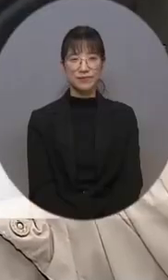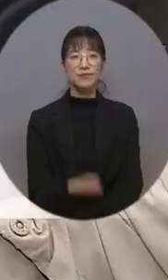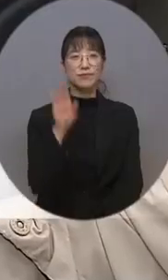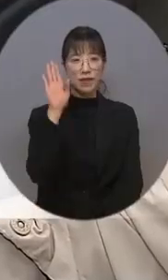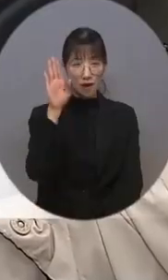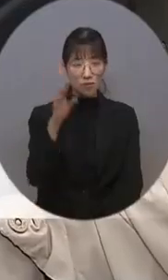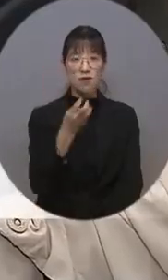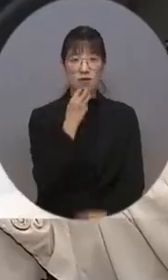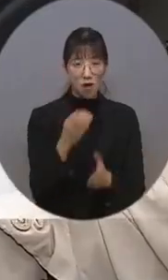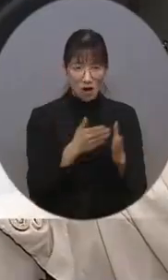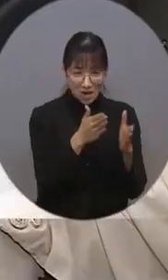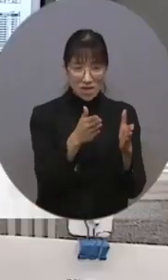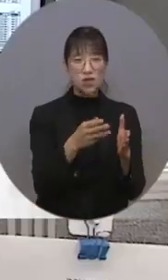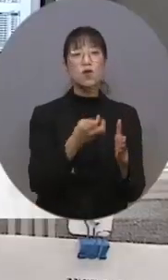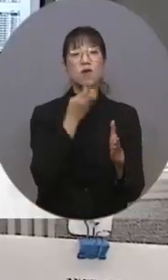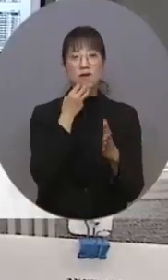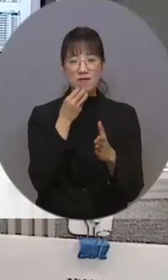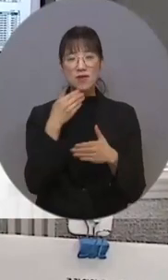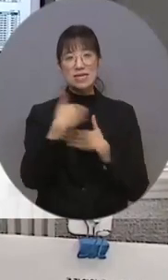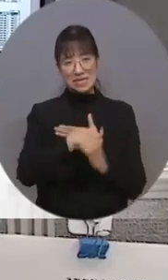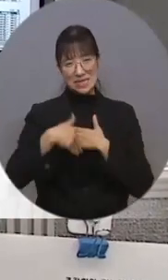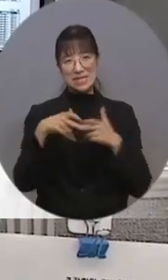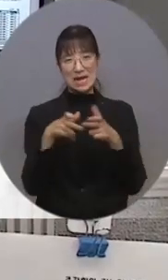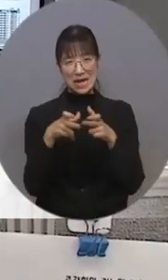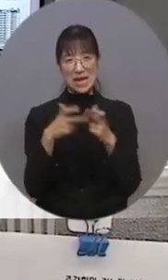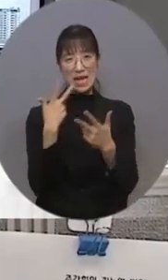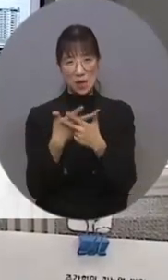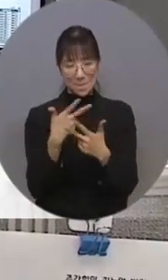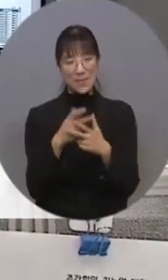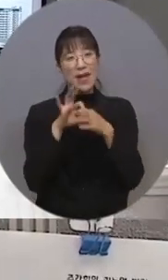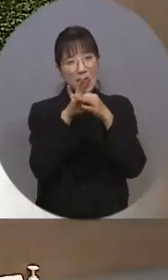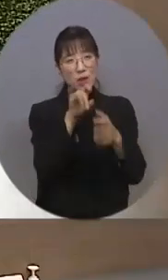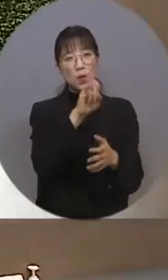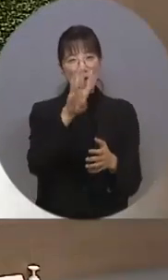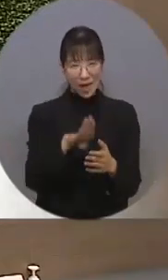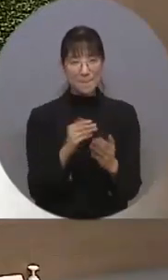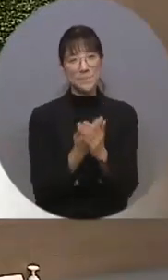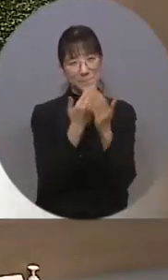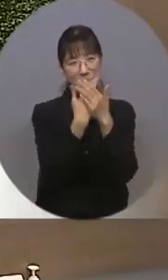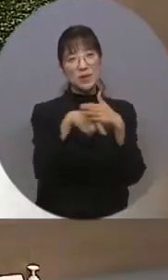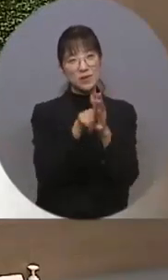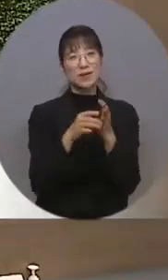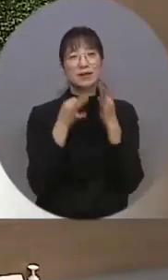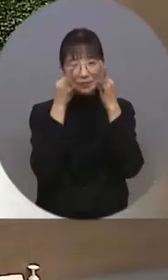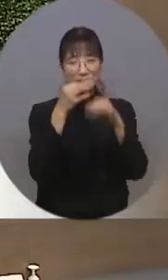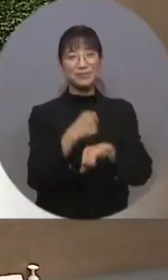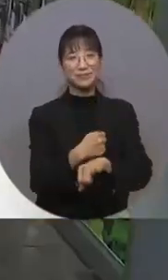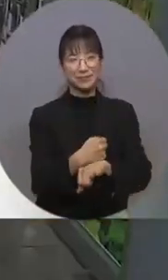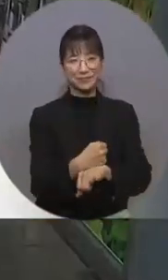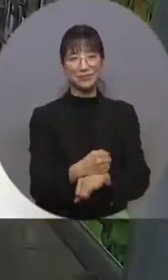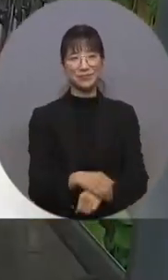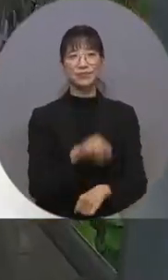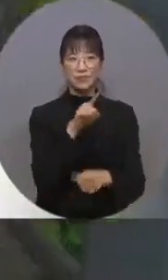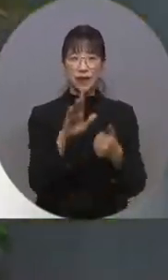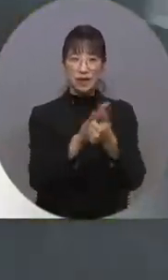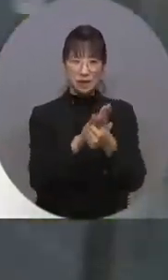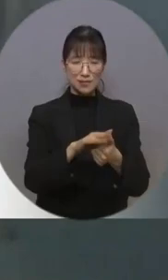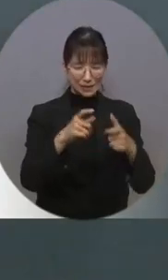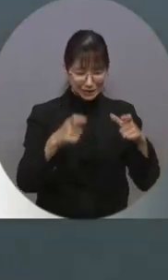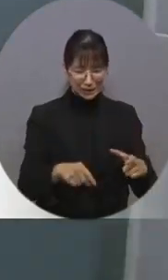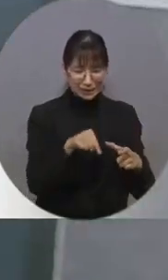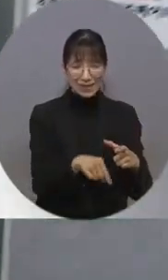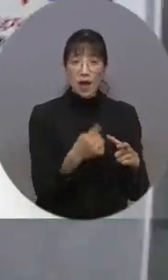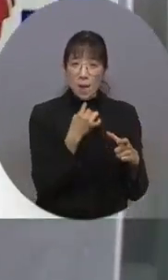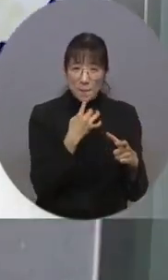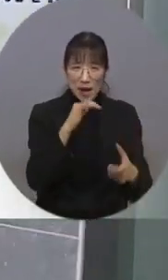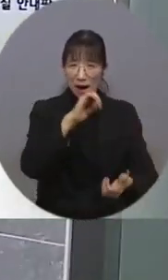앞으로 경기도와 경기도 지체장애인협회는 지속적인 앱 개발을 위해 최선을 다할 계획입니다. 해당 서비스가 한